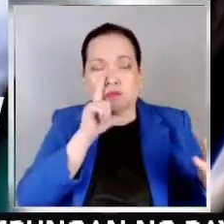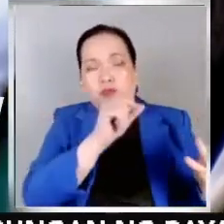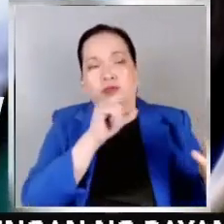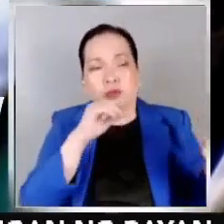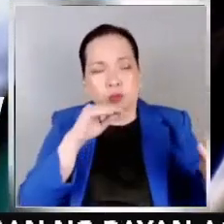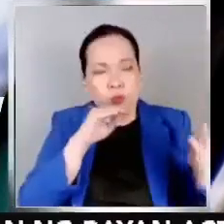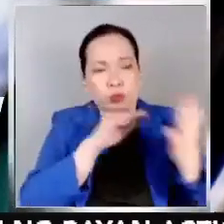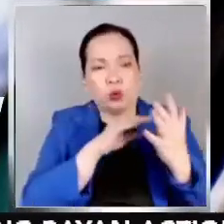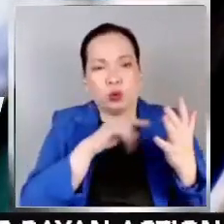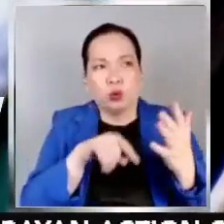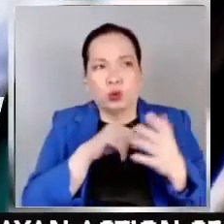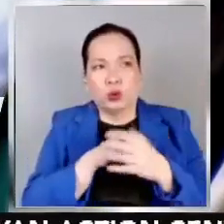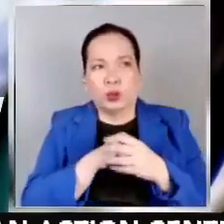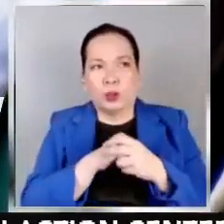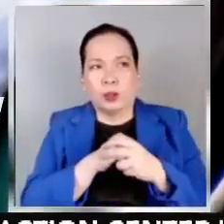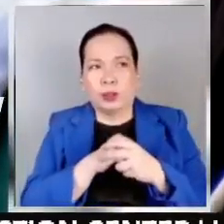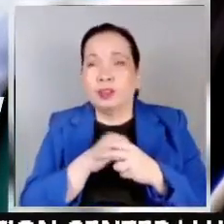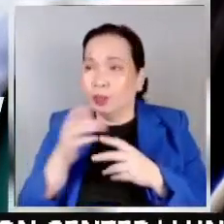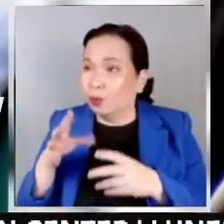ma'am. Hindi, okay lang po.